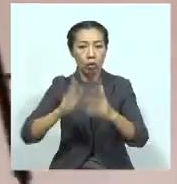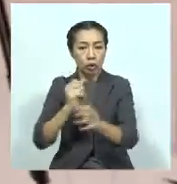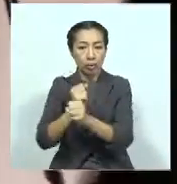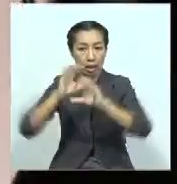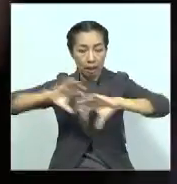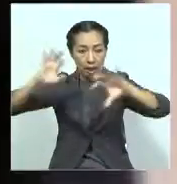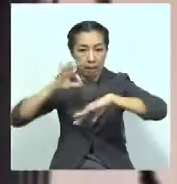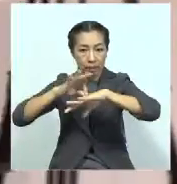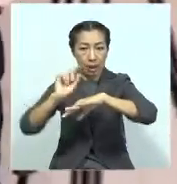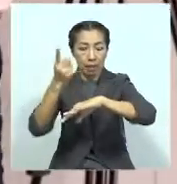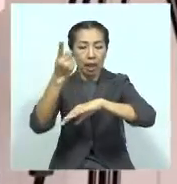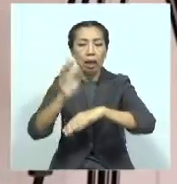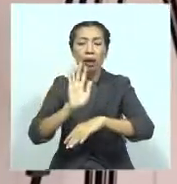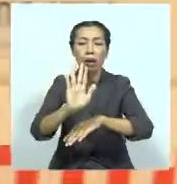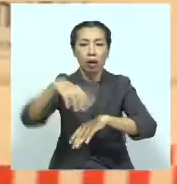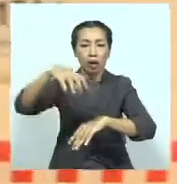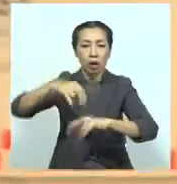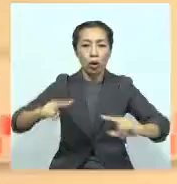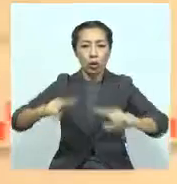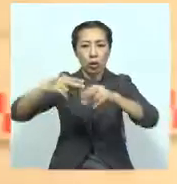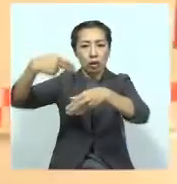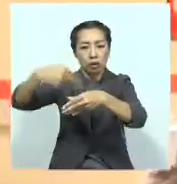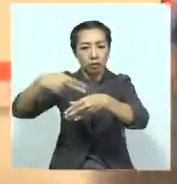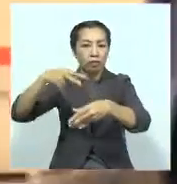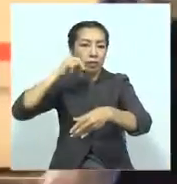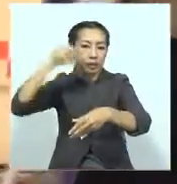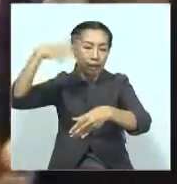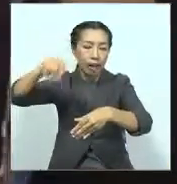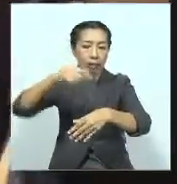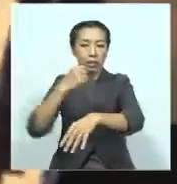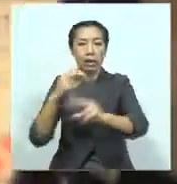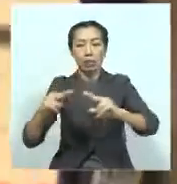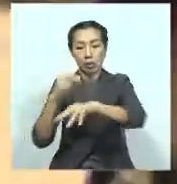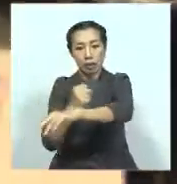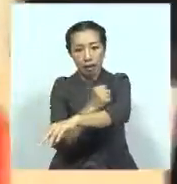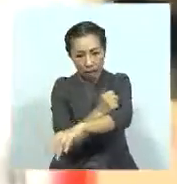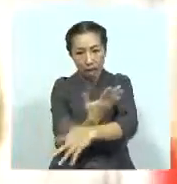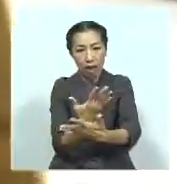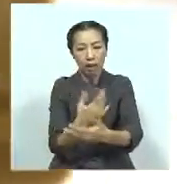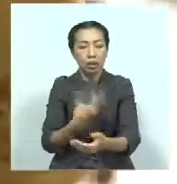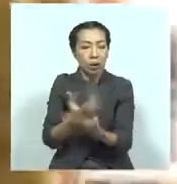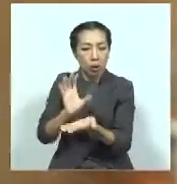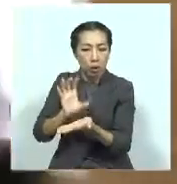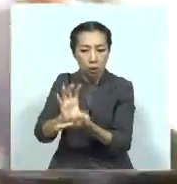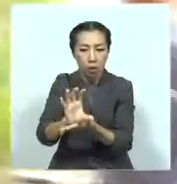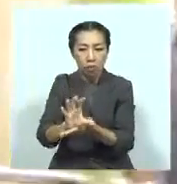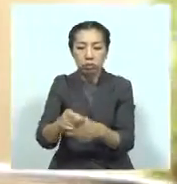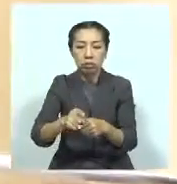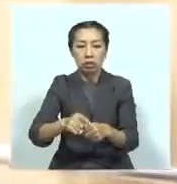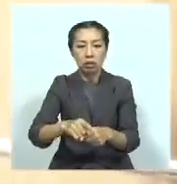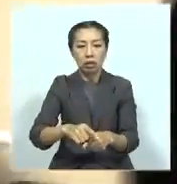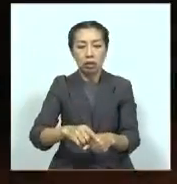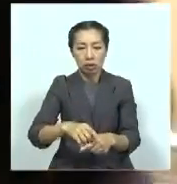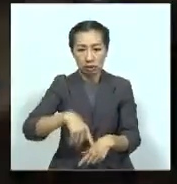หม่ให้กับส่วนราชการในสังกัดกระทรวงพลังงานและกระทรวงแรงงานและการสนับสนุนงบประมาณให้กับสำนักงาน